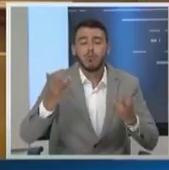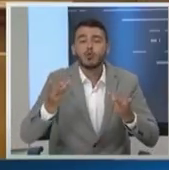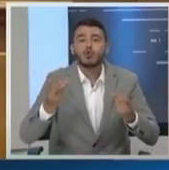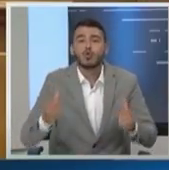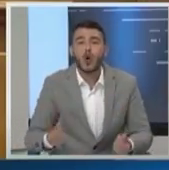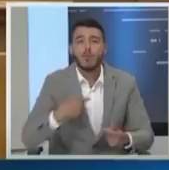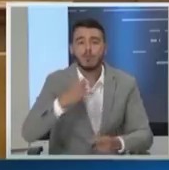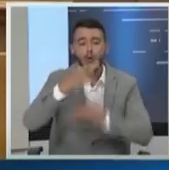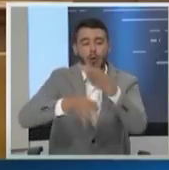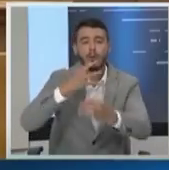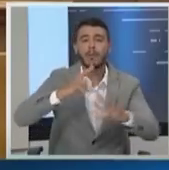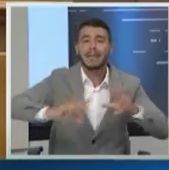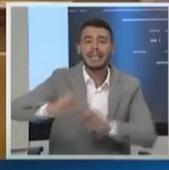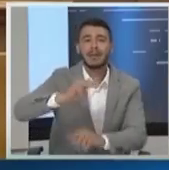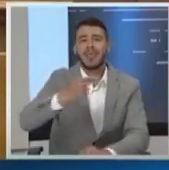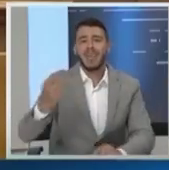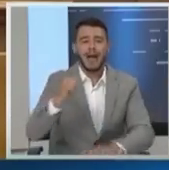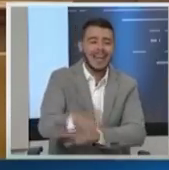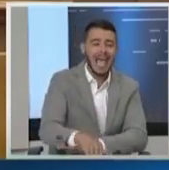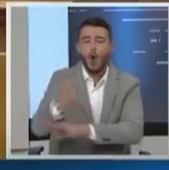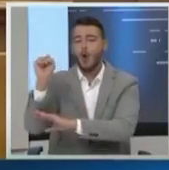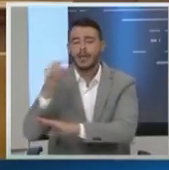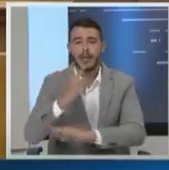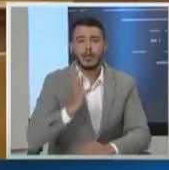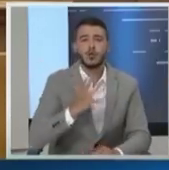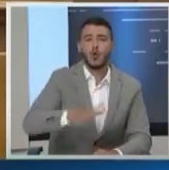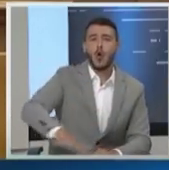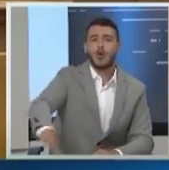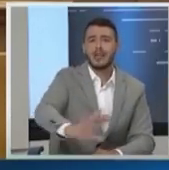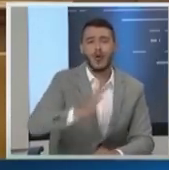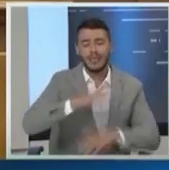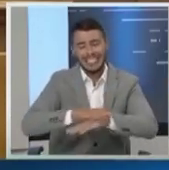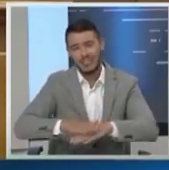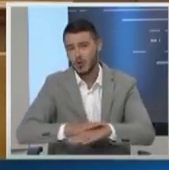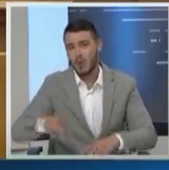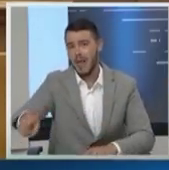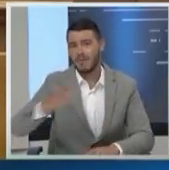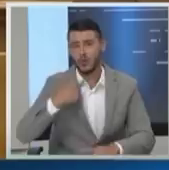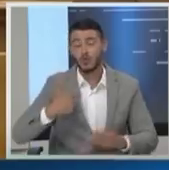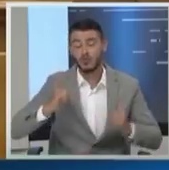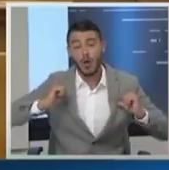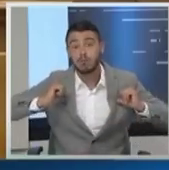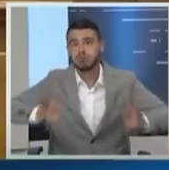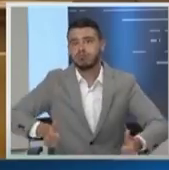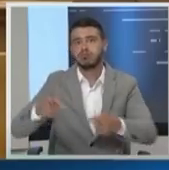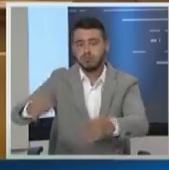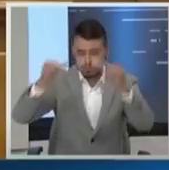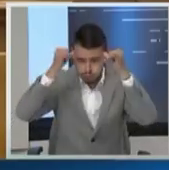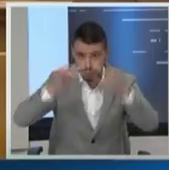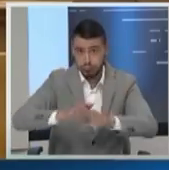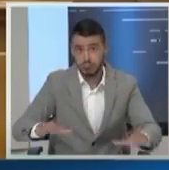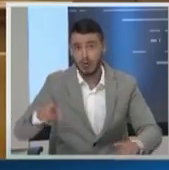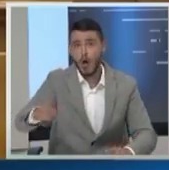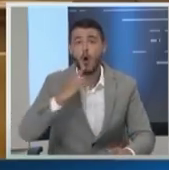του λαού που εσείς λυσαλέα πολεμήσατε είναι πολιτικό θράσος. Ο λαός ψήφισε στις 5 του Ιούλη του